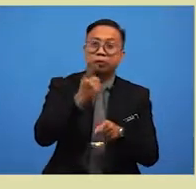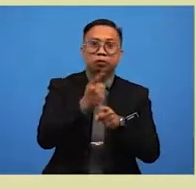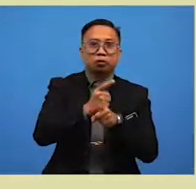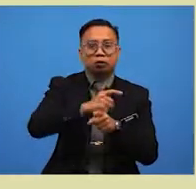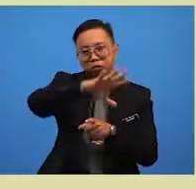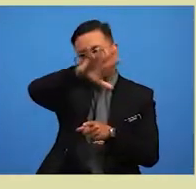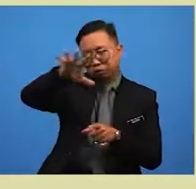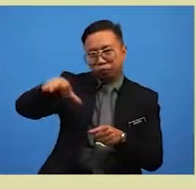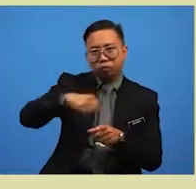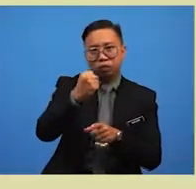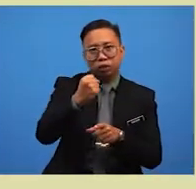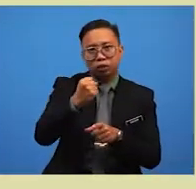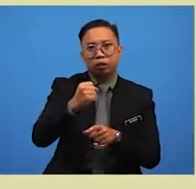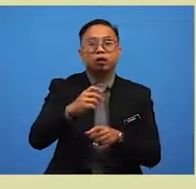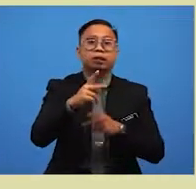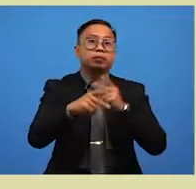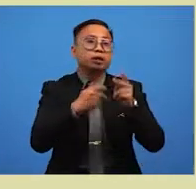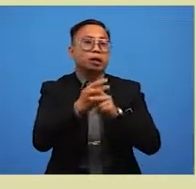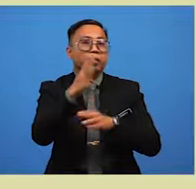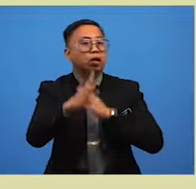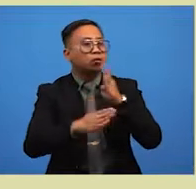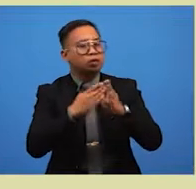fizikal, kimia dan biologi